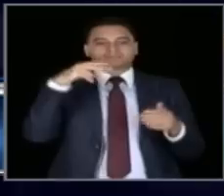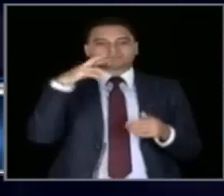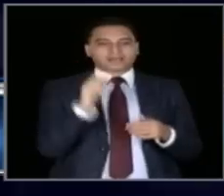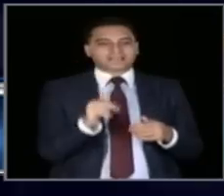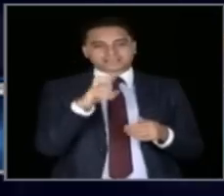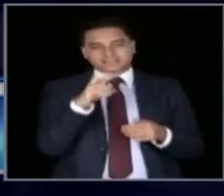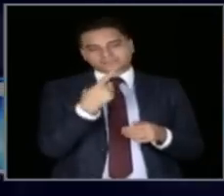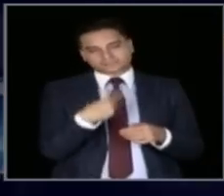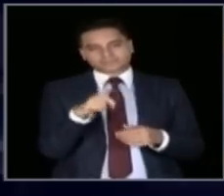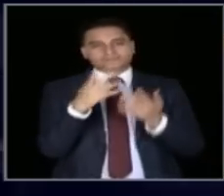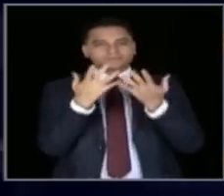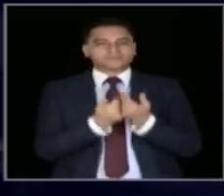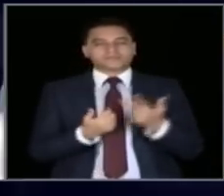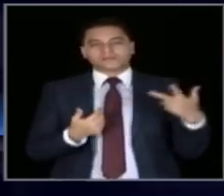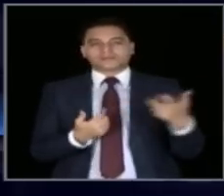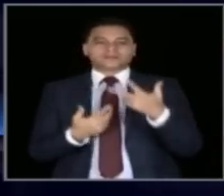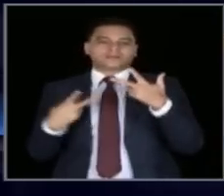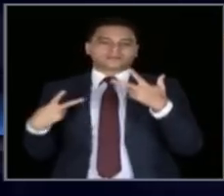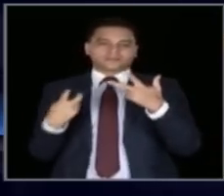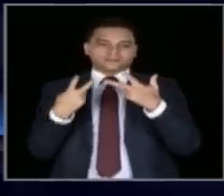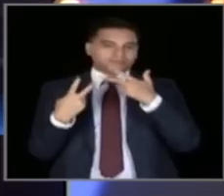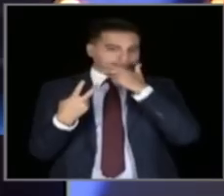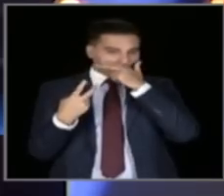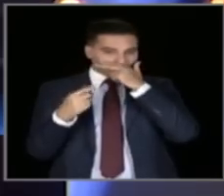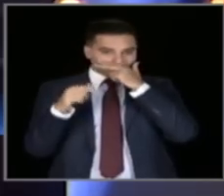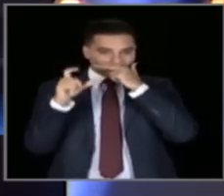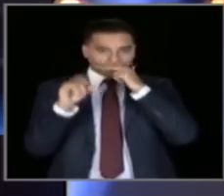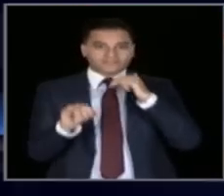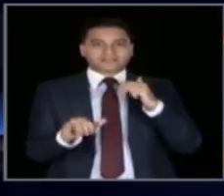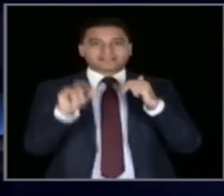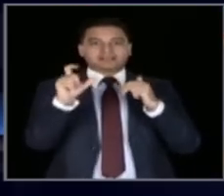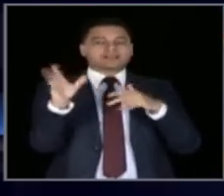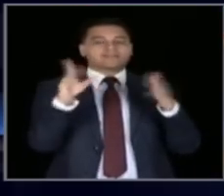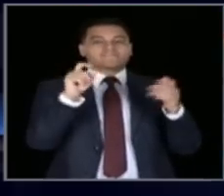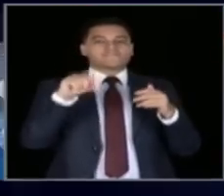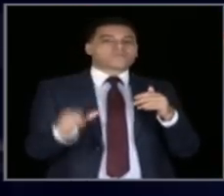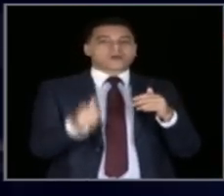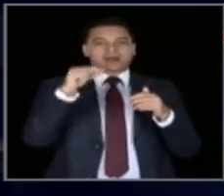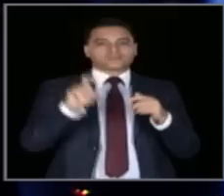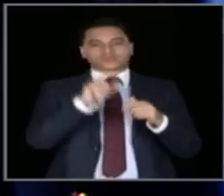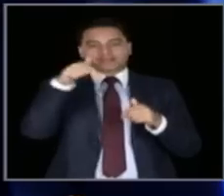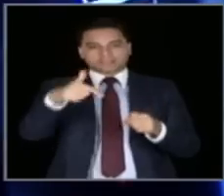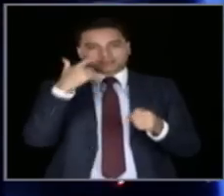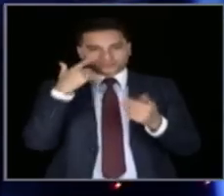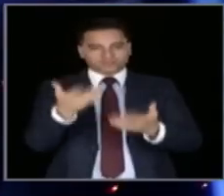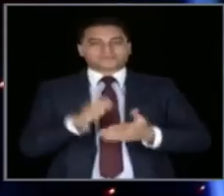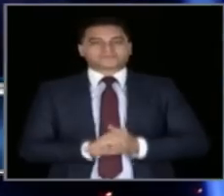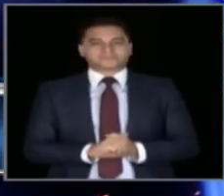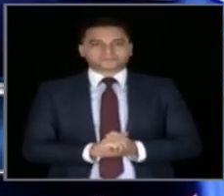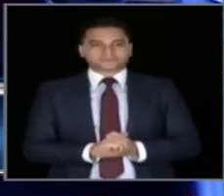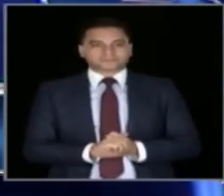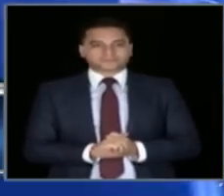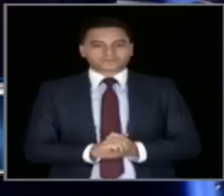ثلاث أهداف مقابل هدفين. نيفين فؤاد، السؤال السادس،